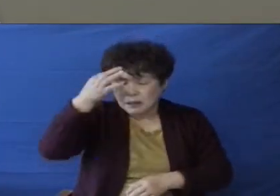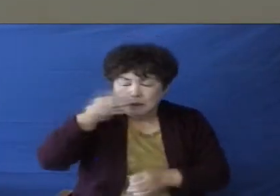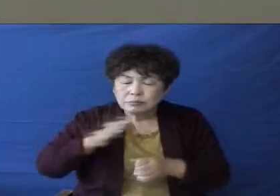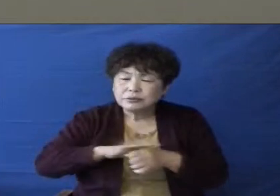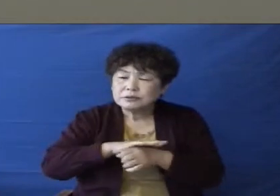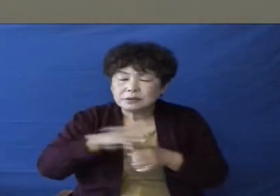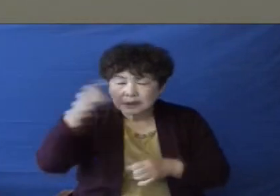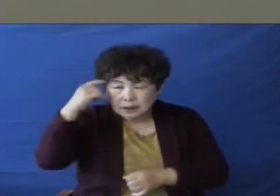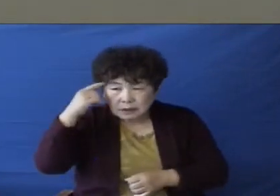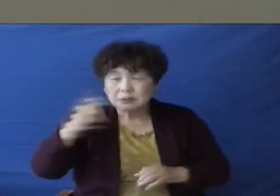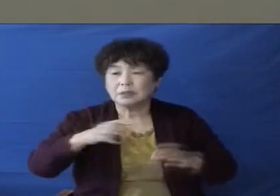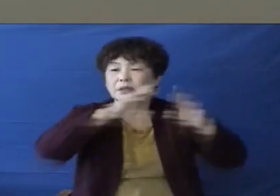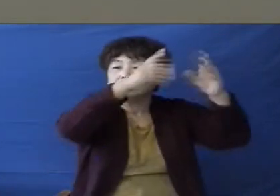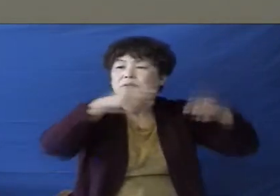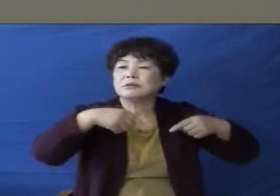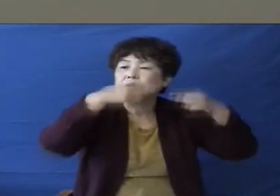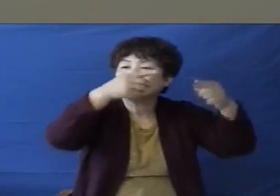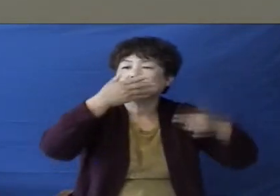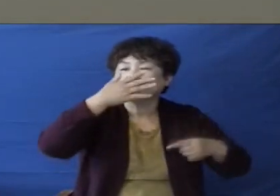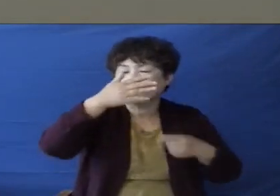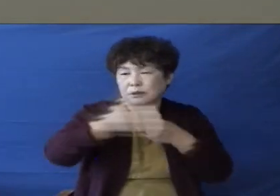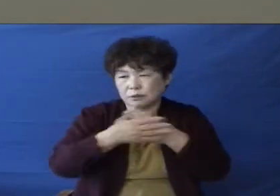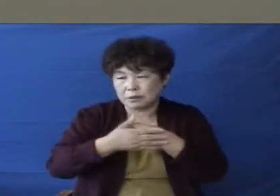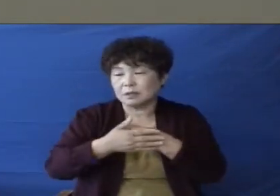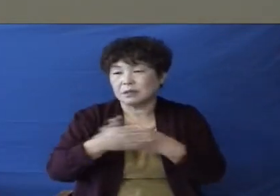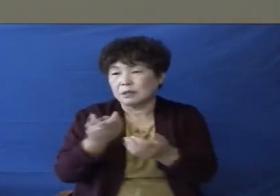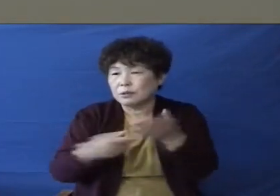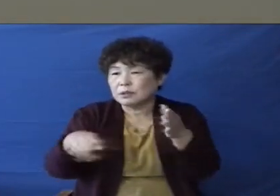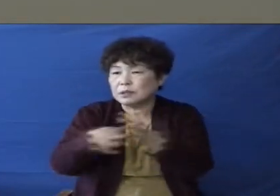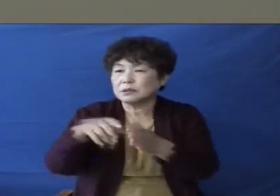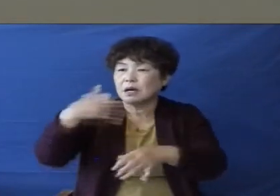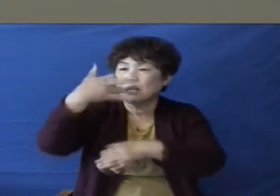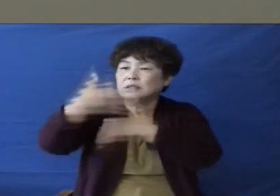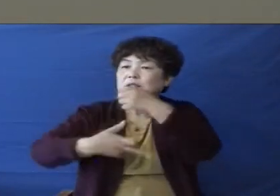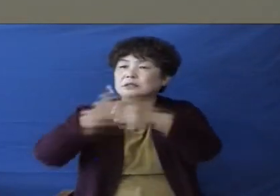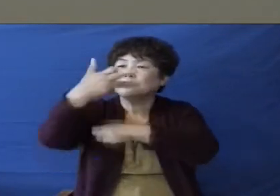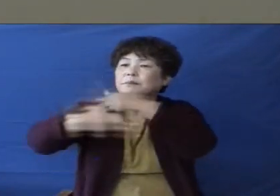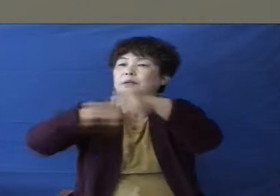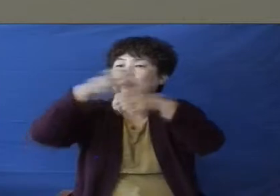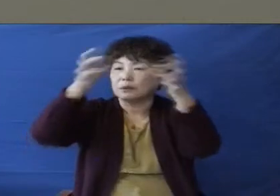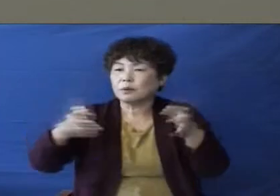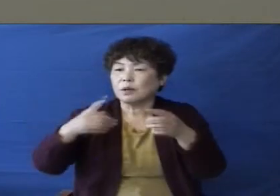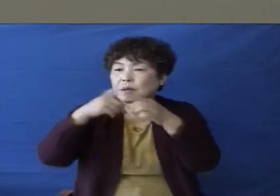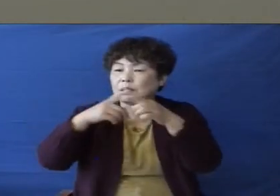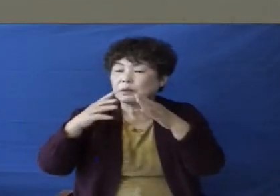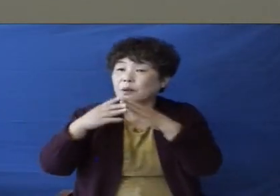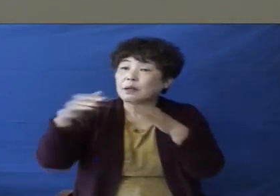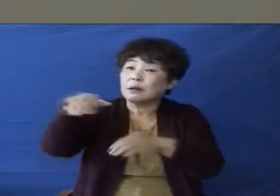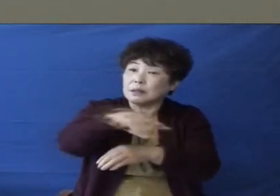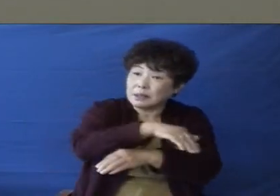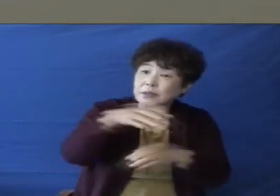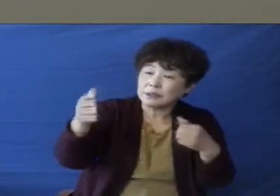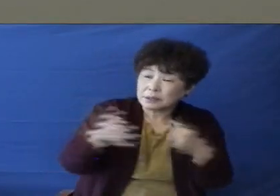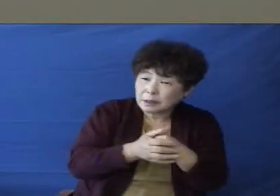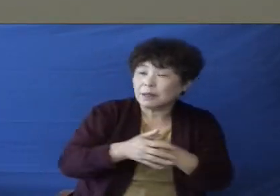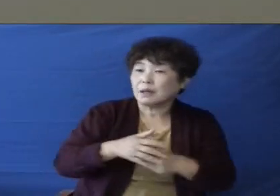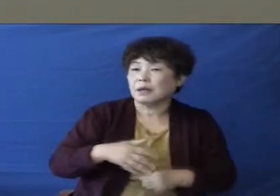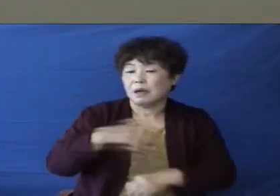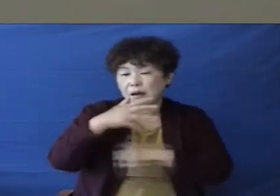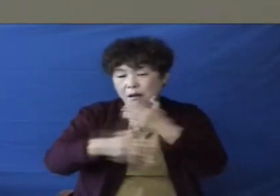그의 마음이 어때야 되겠습니까 예 저희 여인의 마음이 토모키 여다 더 무기 하다 다 또 이